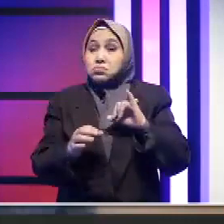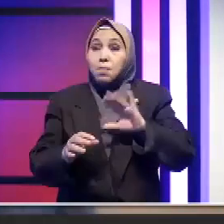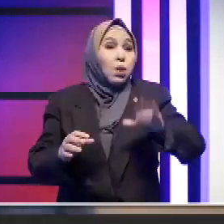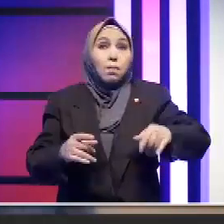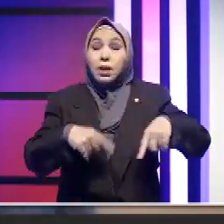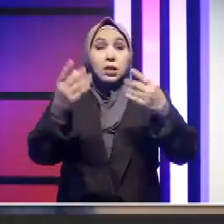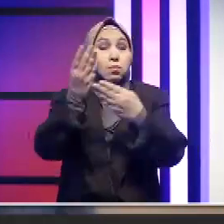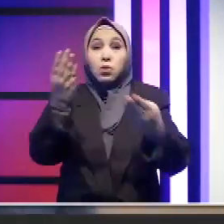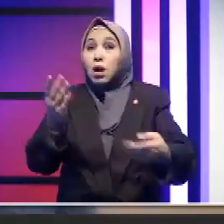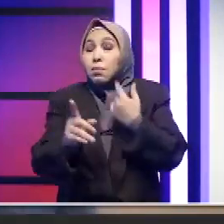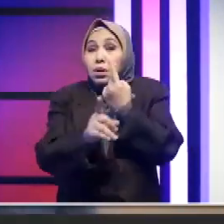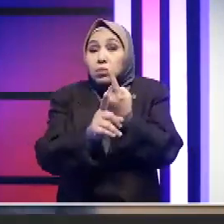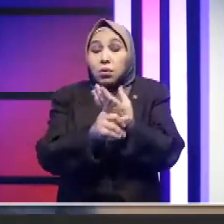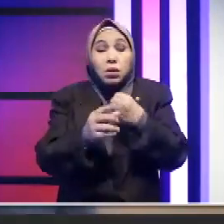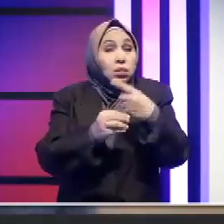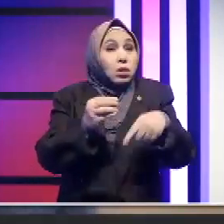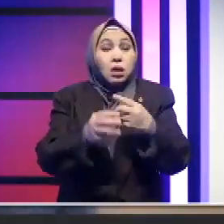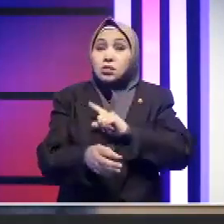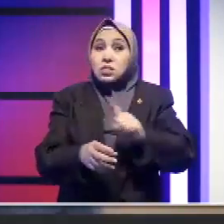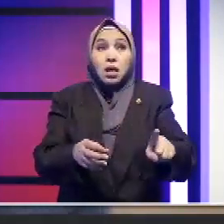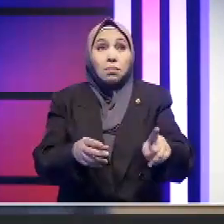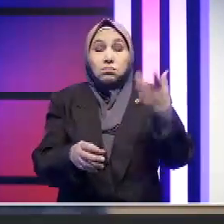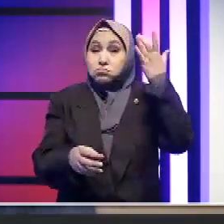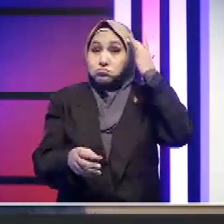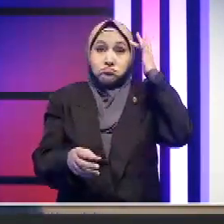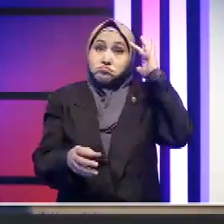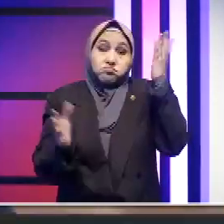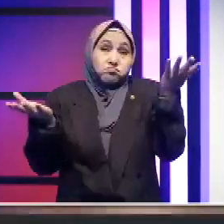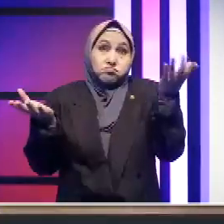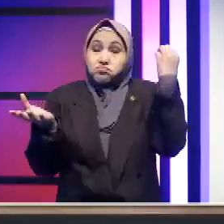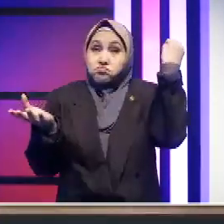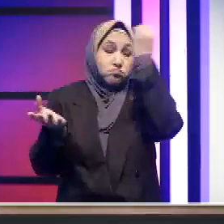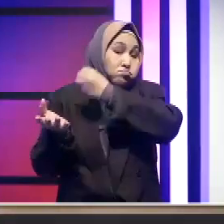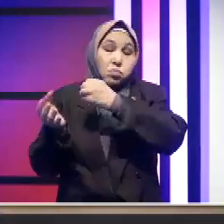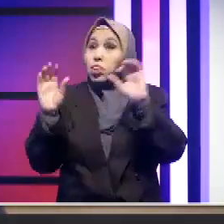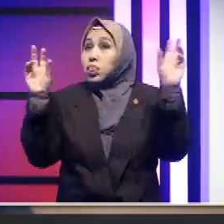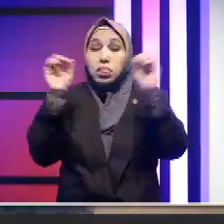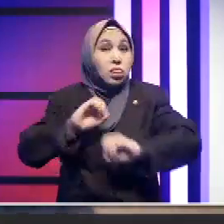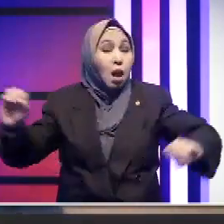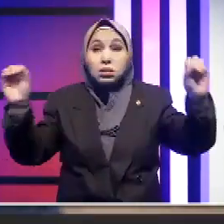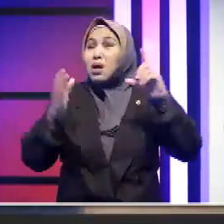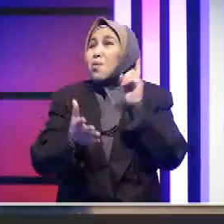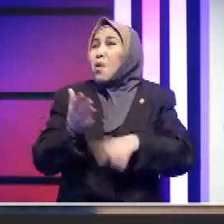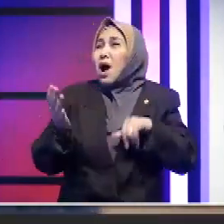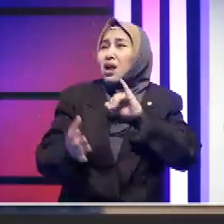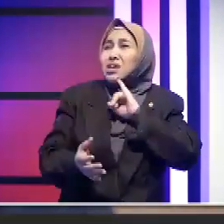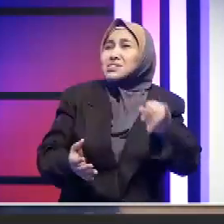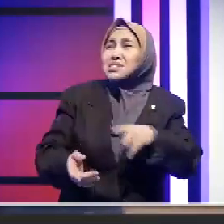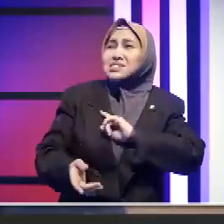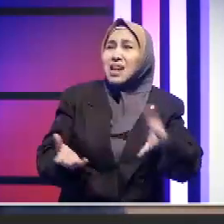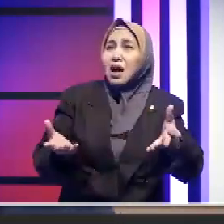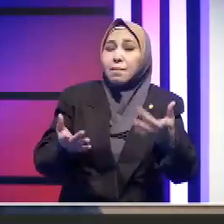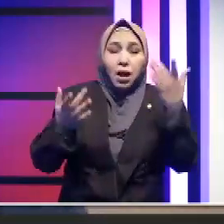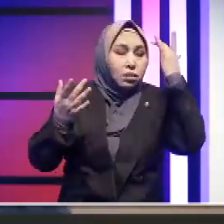benar terkait dengan agama Islam sama sekali I have no idea what is now giveaway